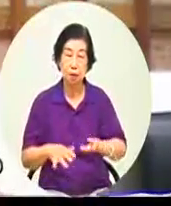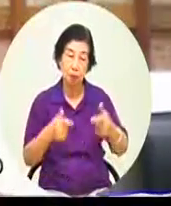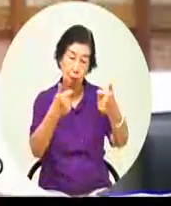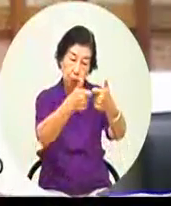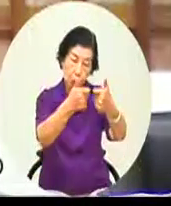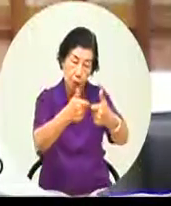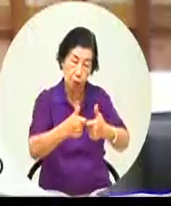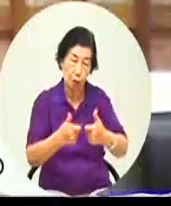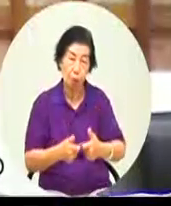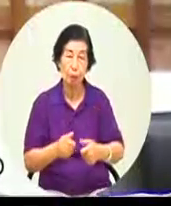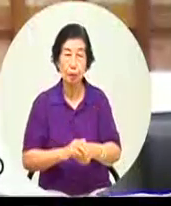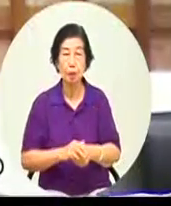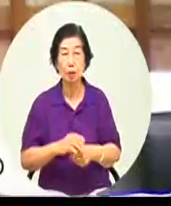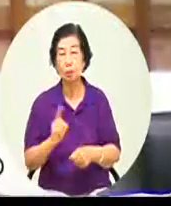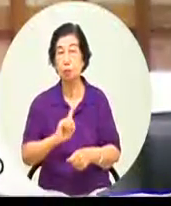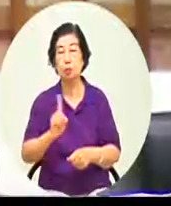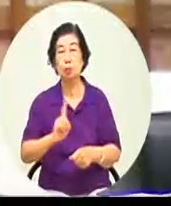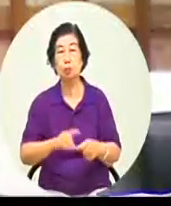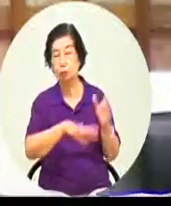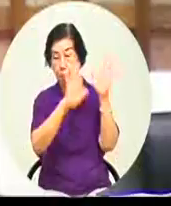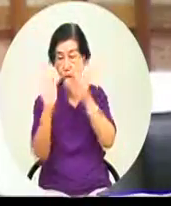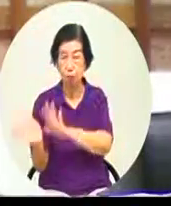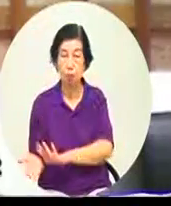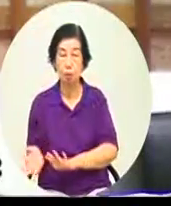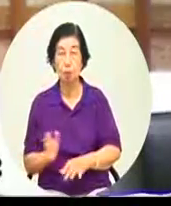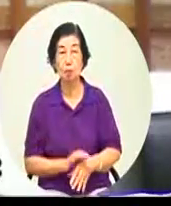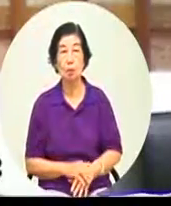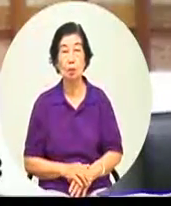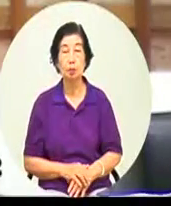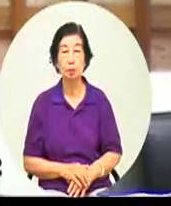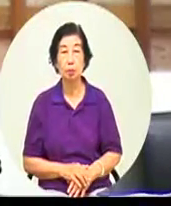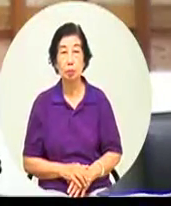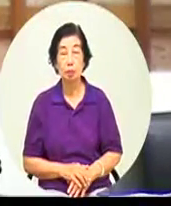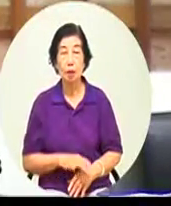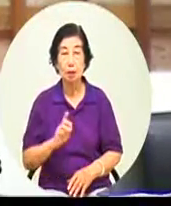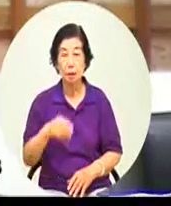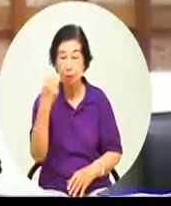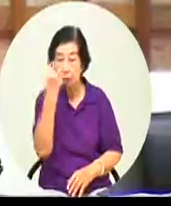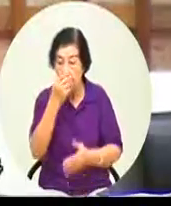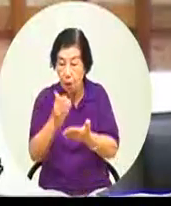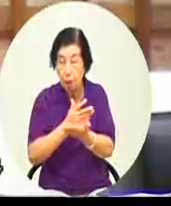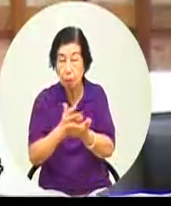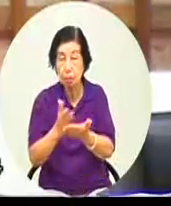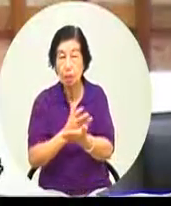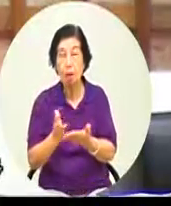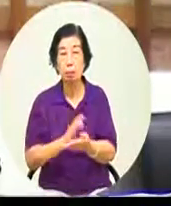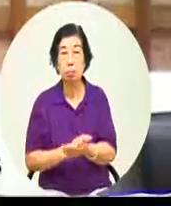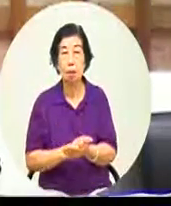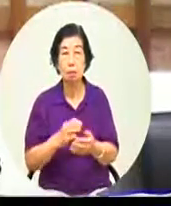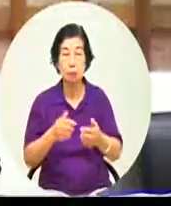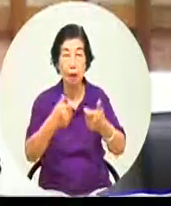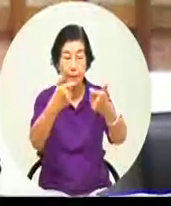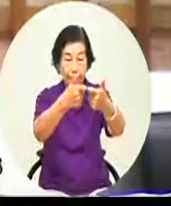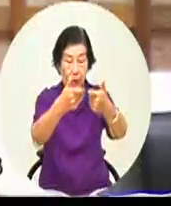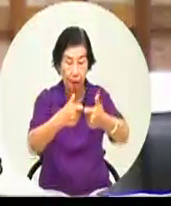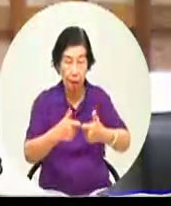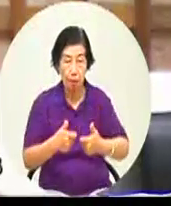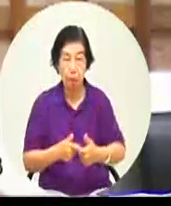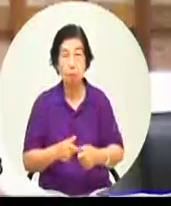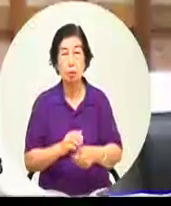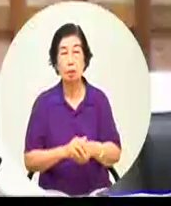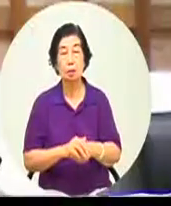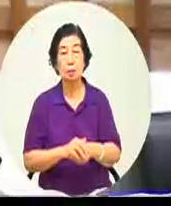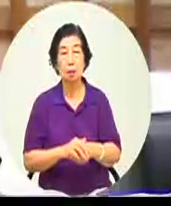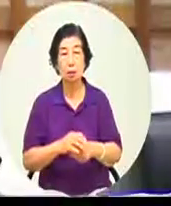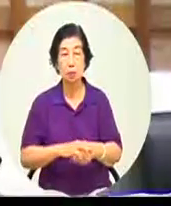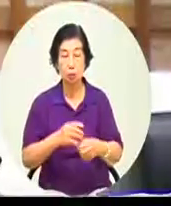到底了解了吗？像以你来这个样子来这个评估我们的配套，你知不知道我们的整个的南向